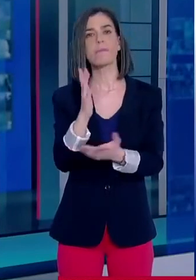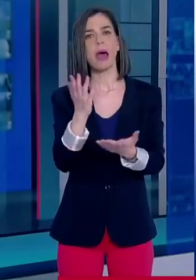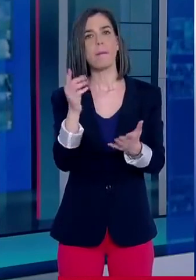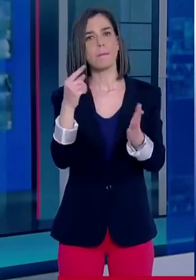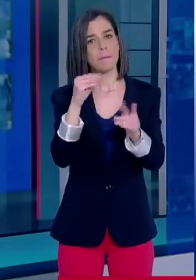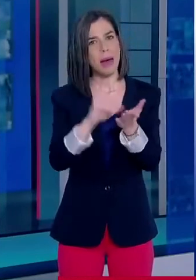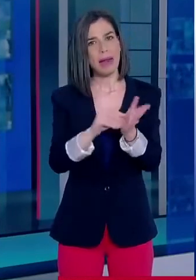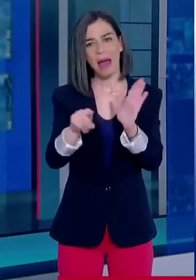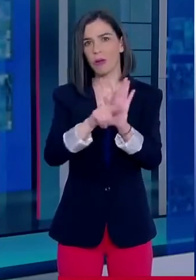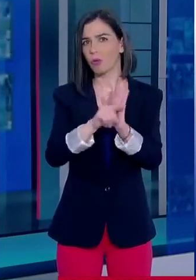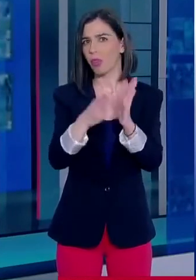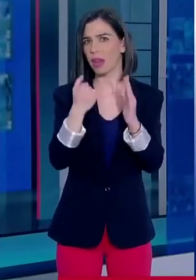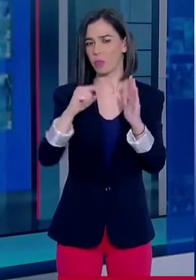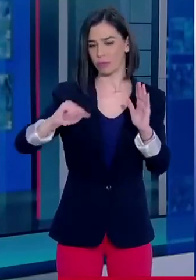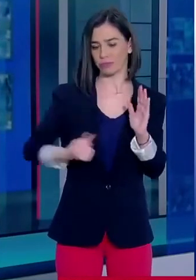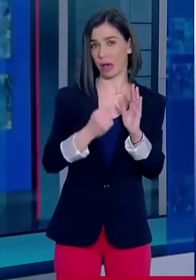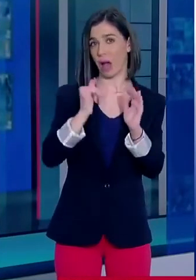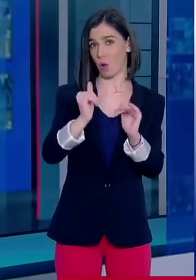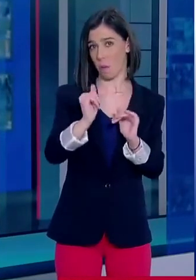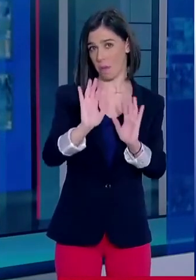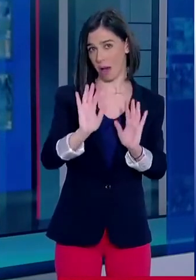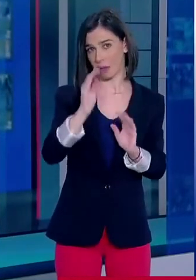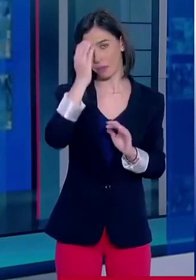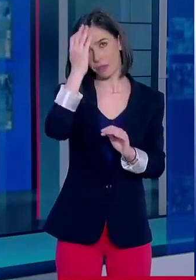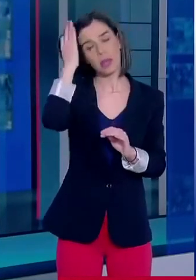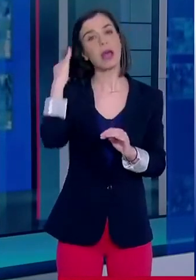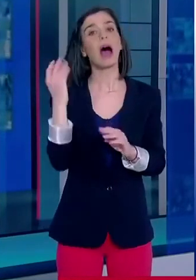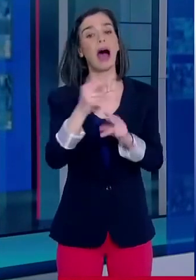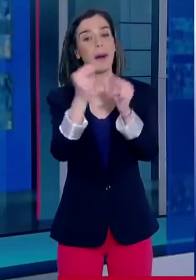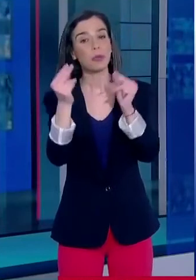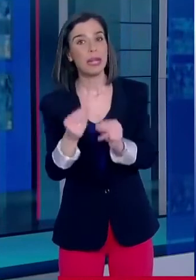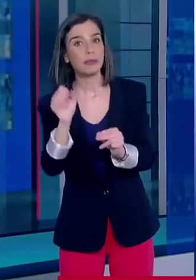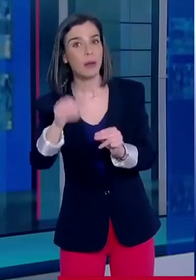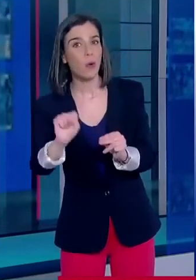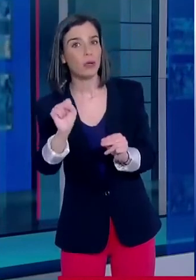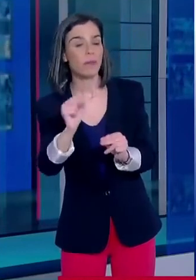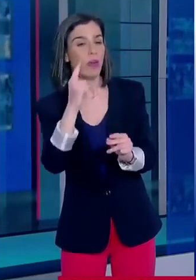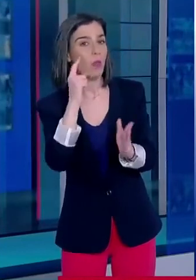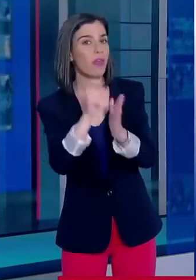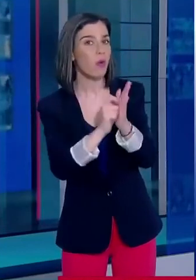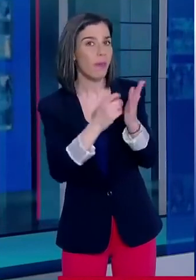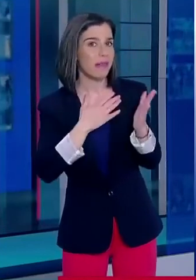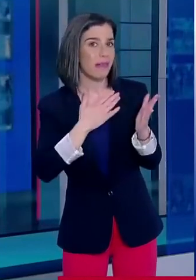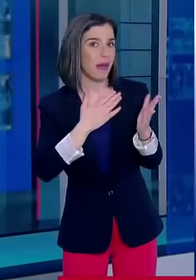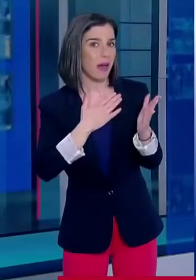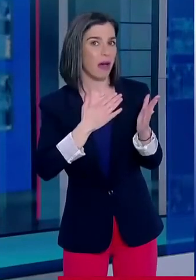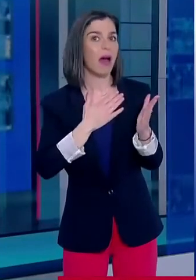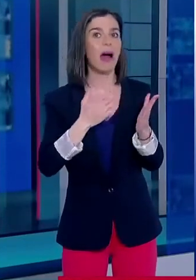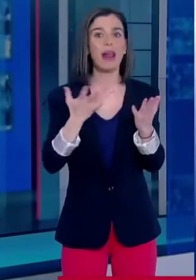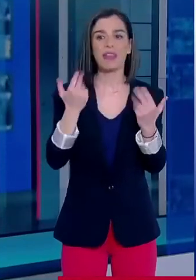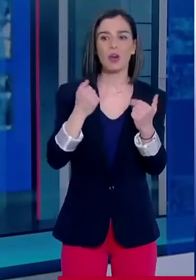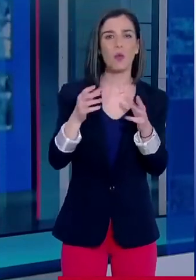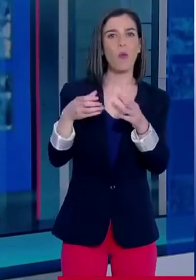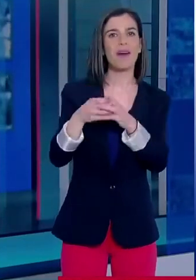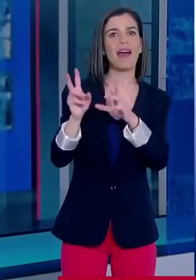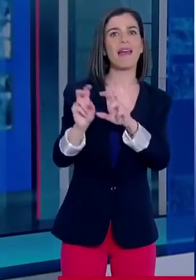επιπλοκές καρδιοτοξικότητα. Όσον αφορά το θέμα της αποτελεσματικότητας, θα δούμε προσεκτικά τα δικά μας δεδομένα, αλλά μας λείπει και εμάς η ομάδα ελέγχου